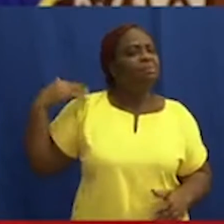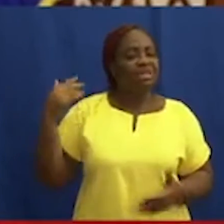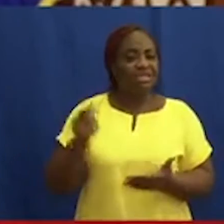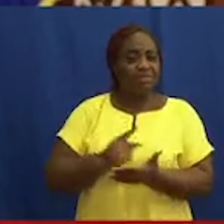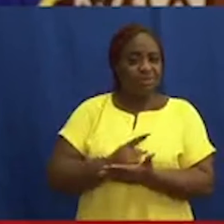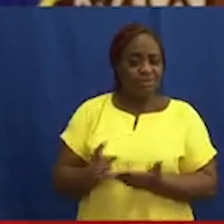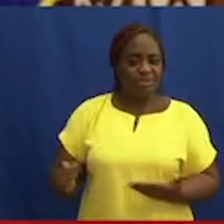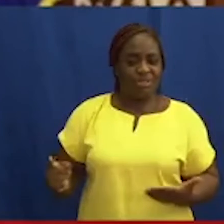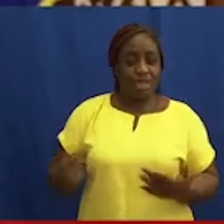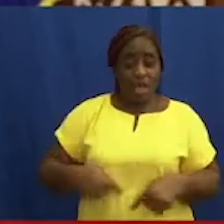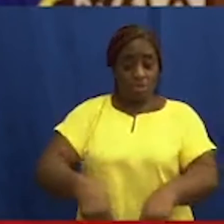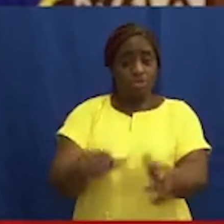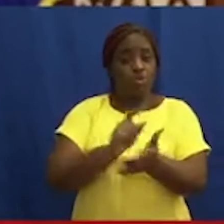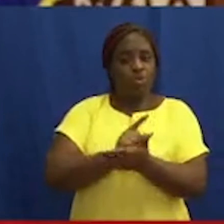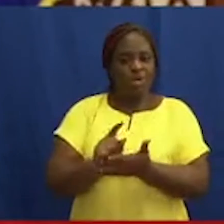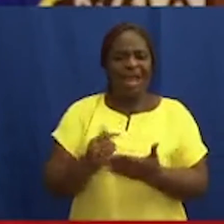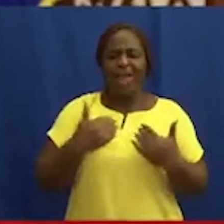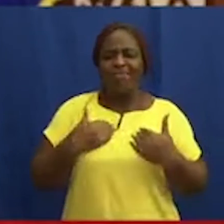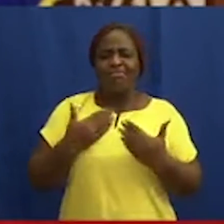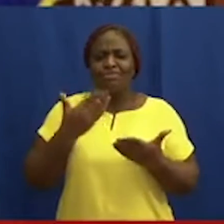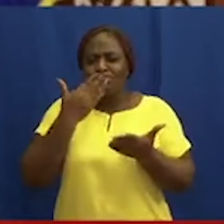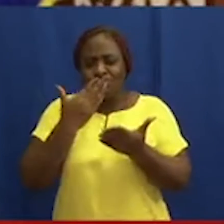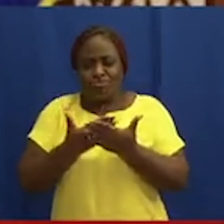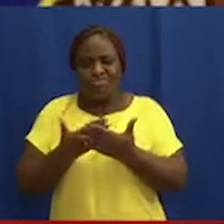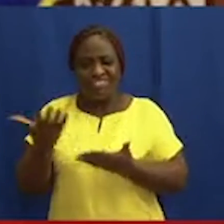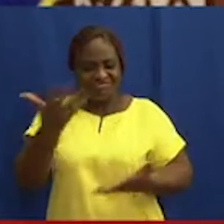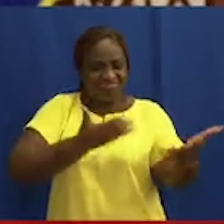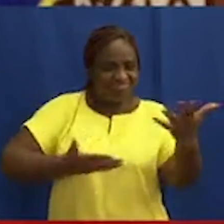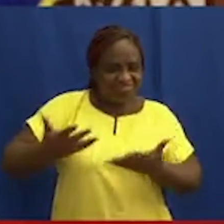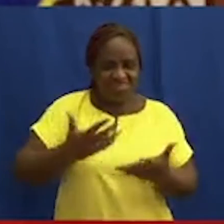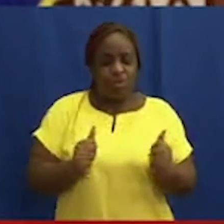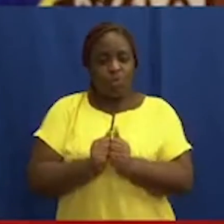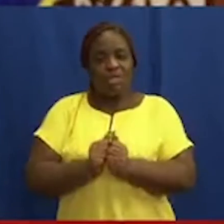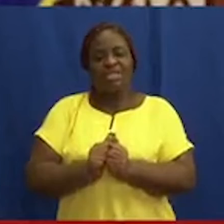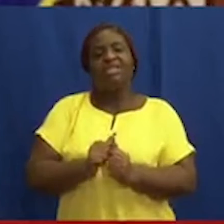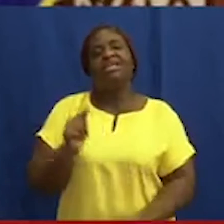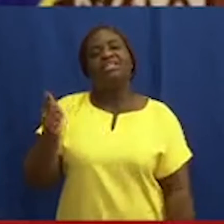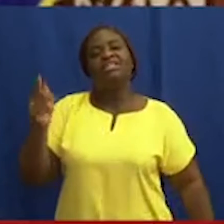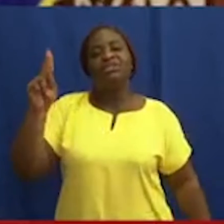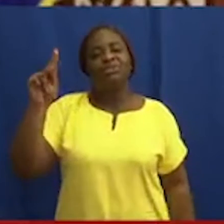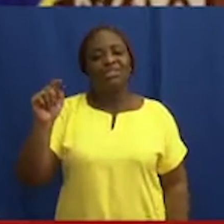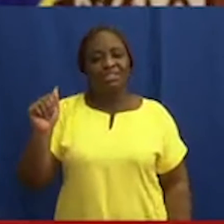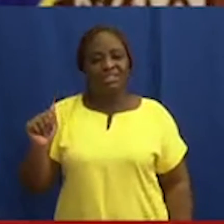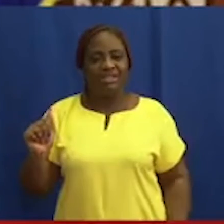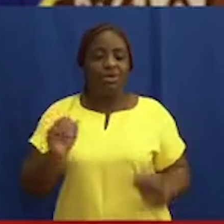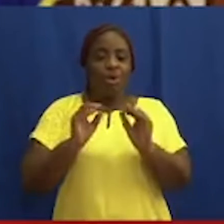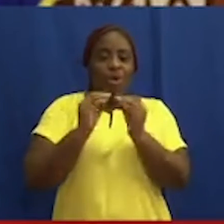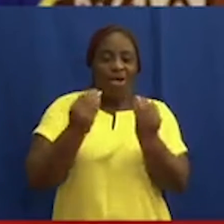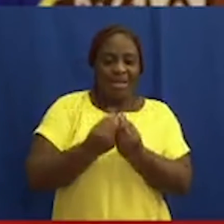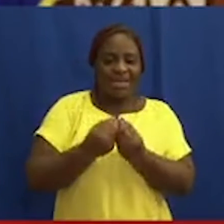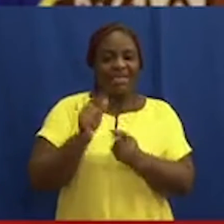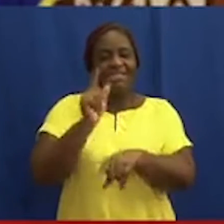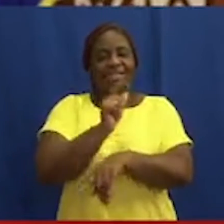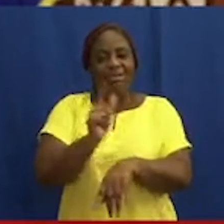arziki. Sun nuna damuwan su kuma sun fito da su kuma ra'ayoyin su na ganin ya zai a magance wannan matsala.